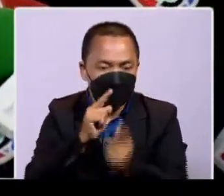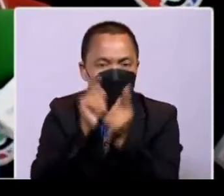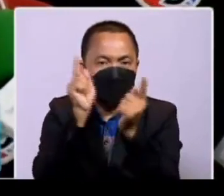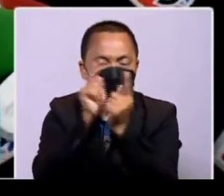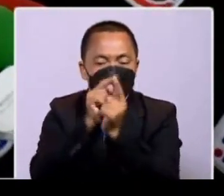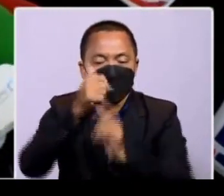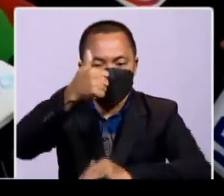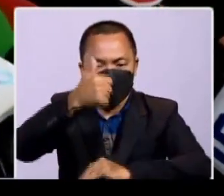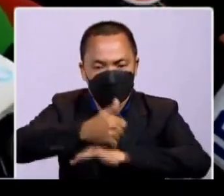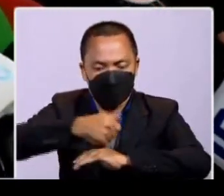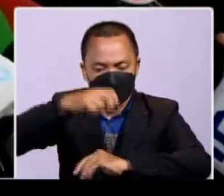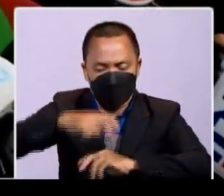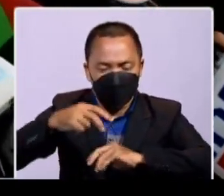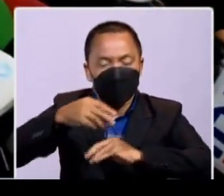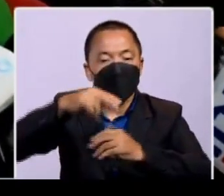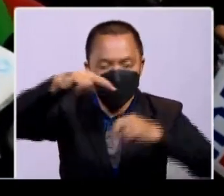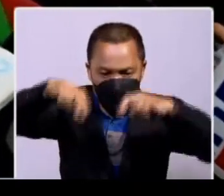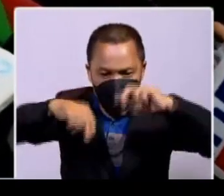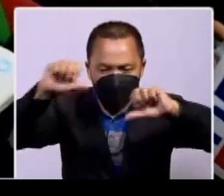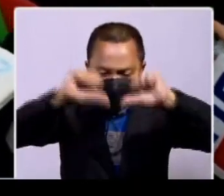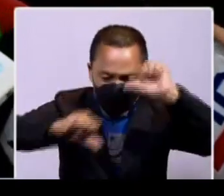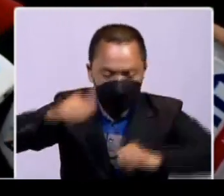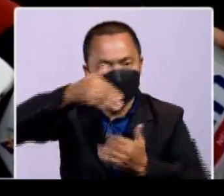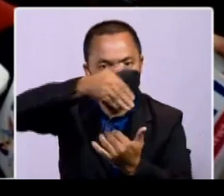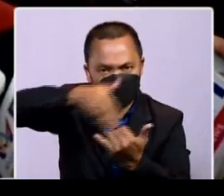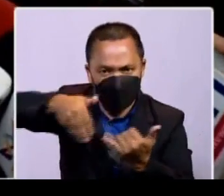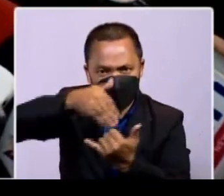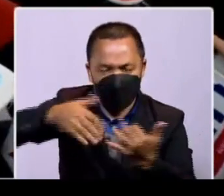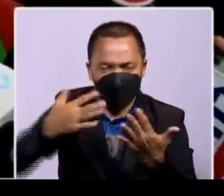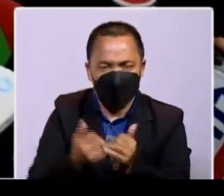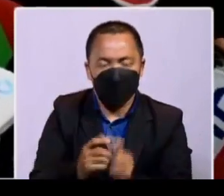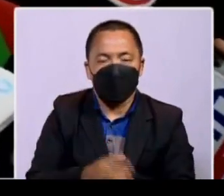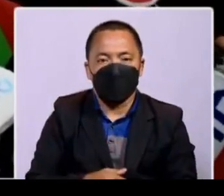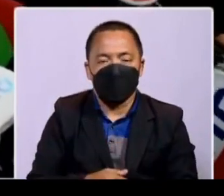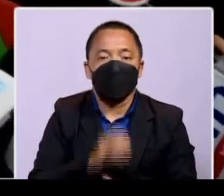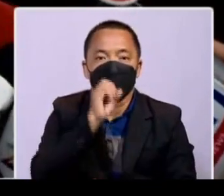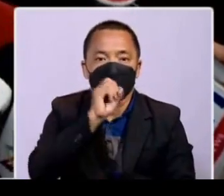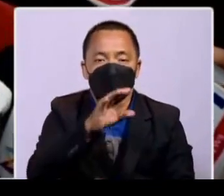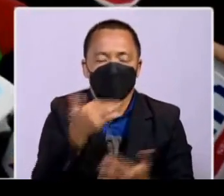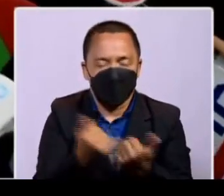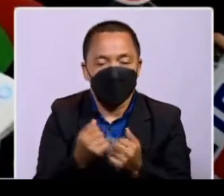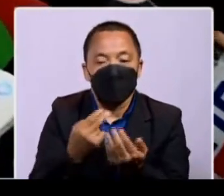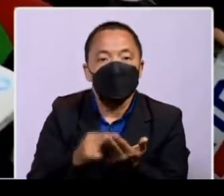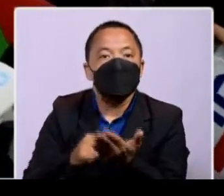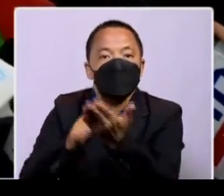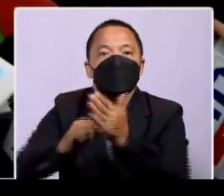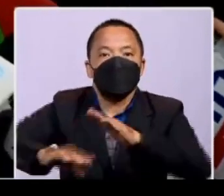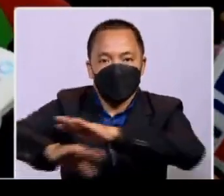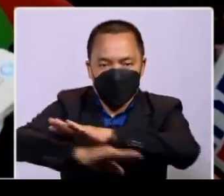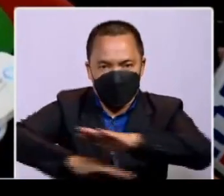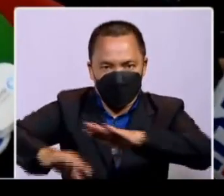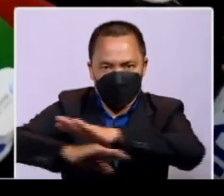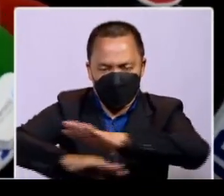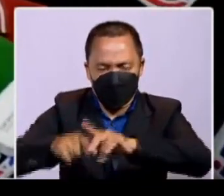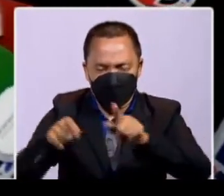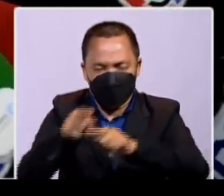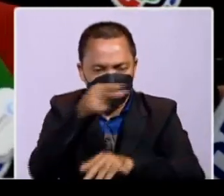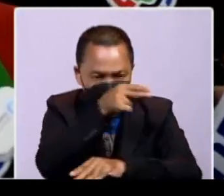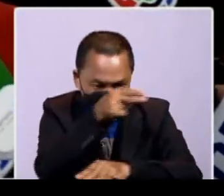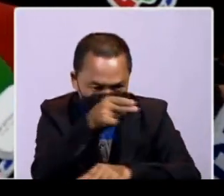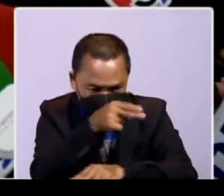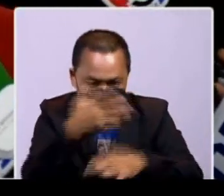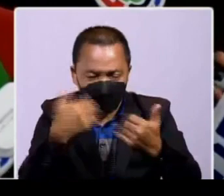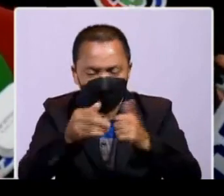บกับผอ.สถาบันนิติวิทยาศาสตร์ด้วยนะคะส่วนคุณอัจฉริยะบอกว่าวันนี้ได้เข้ายื่นหลักฐานเพิ่มเติมซึ่งเป็นภาพทั้งวิดี